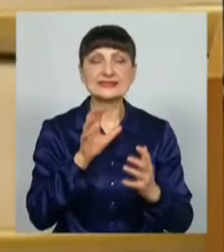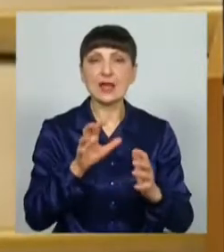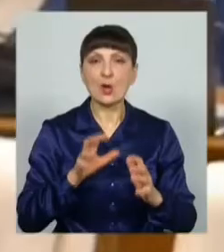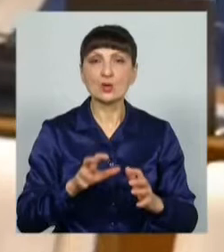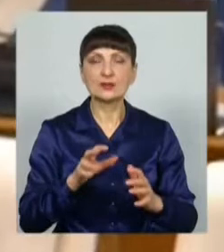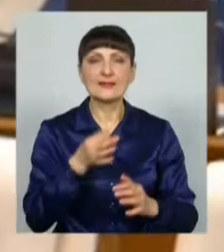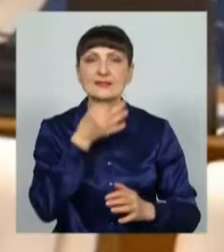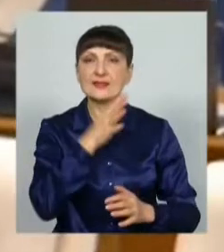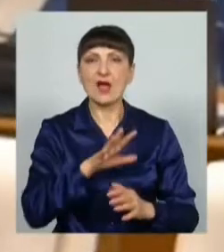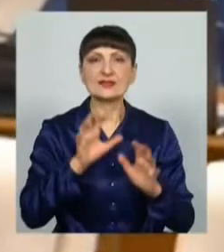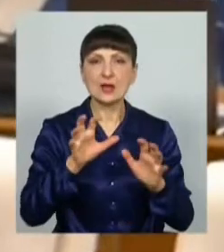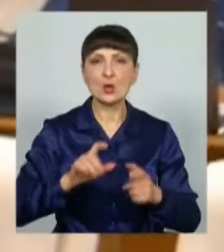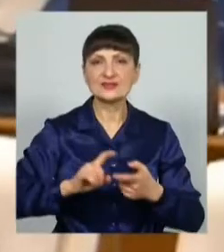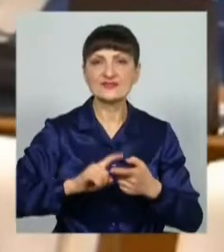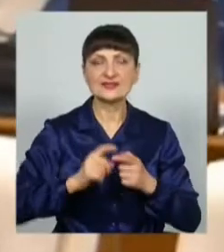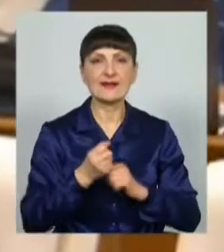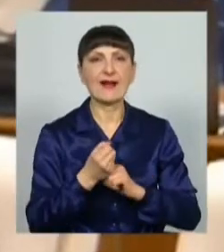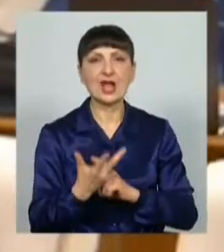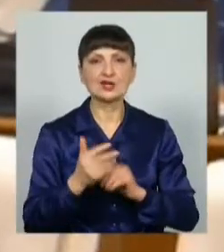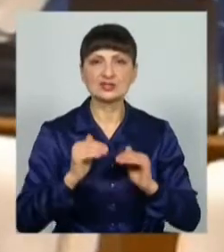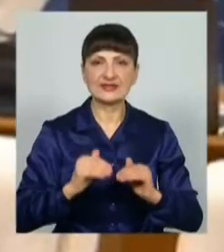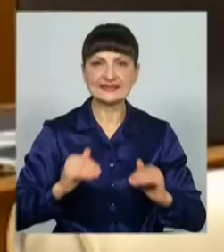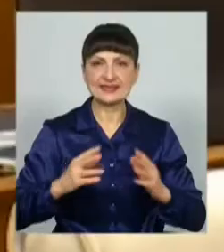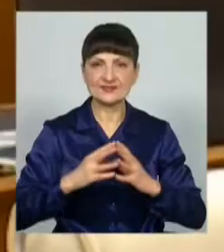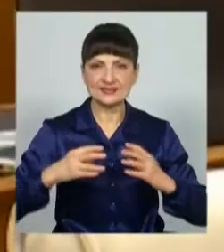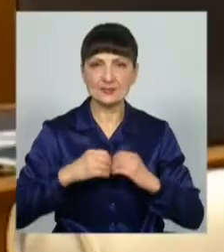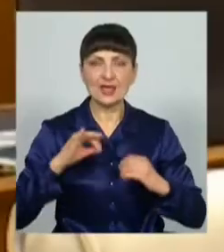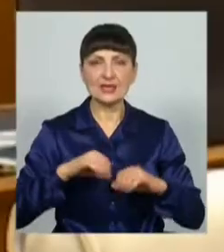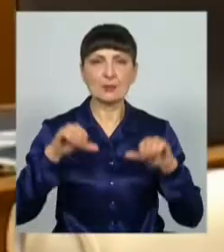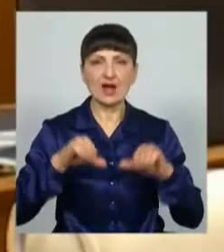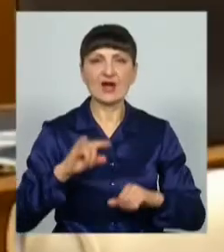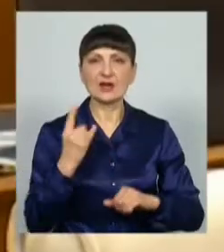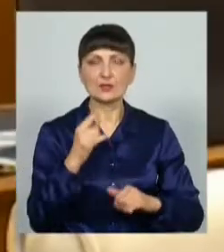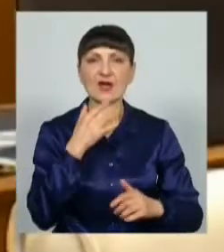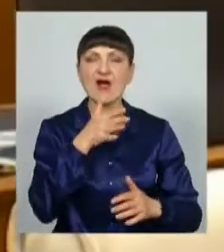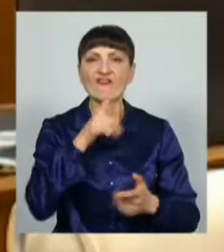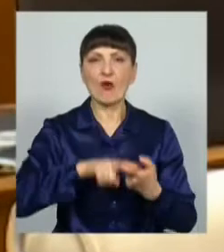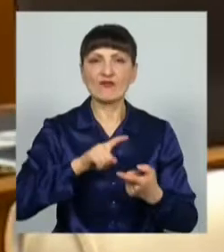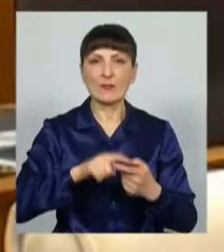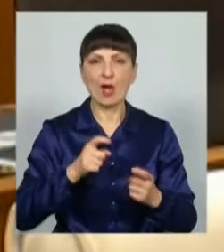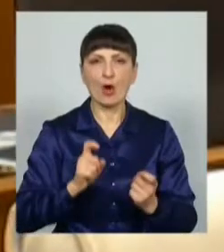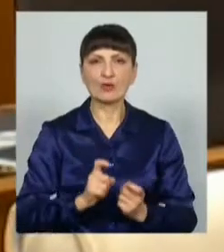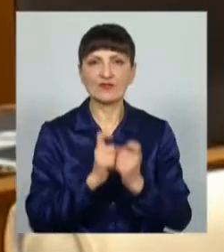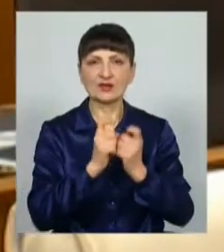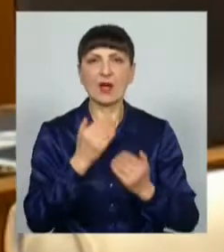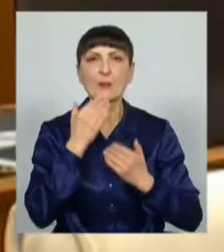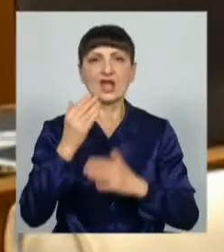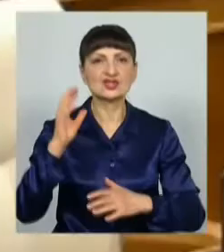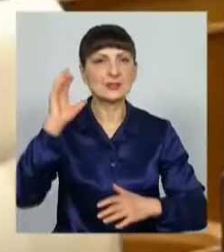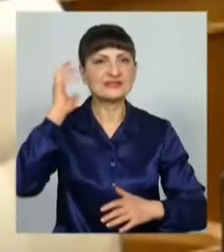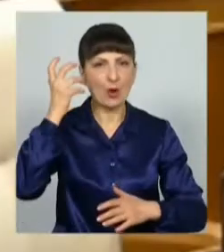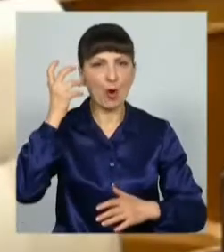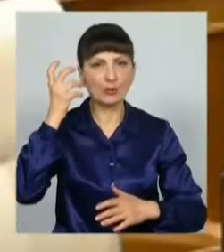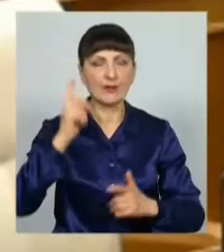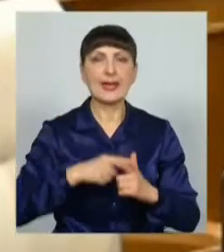не устраивают нормы касательно количества детей в семье и права ребенка во время семейных конфликтов обращаться к психологу, омбудсмену